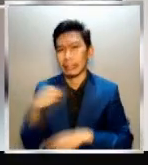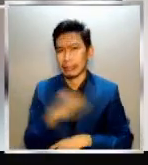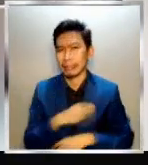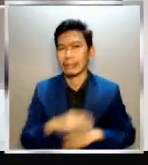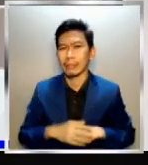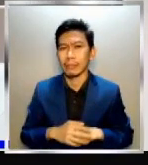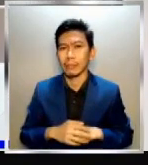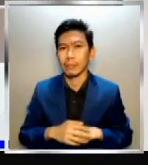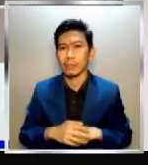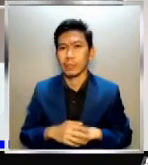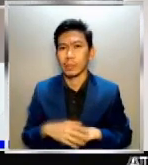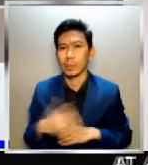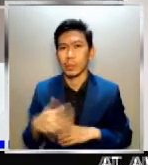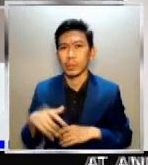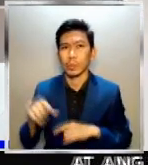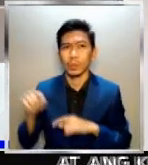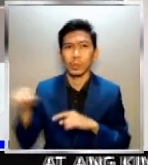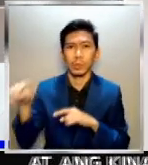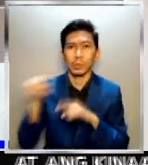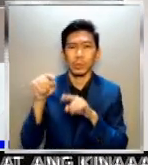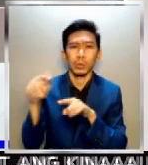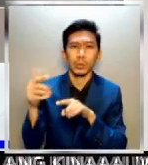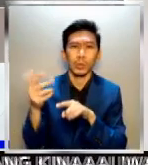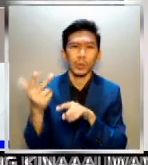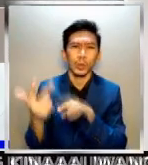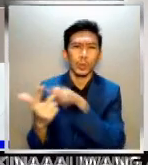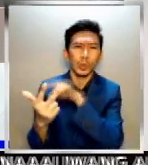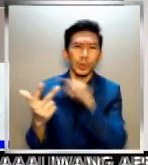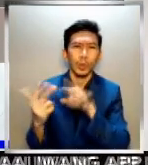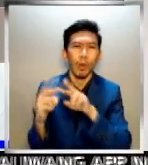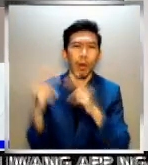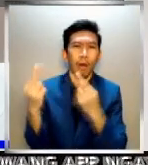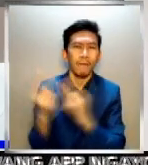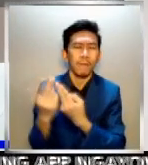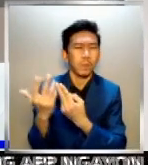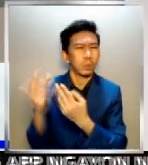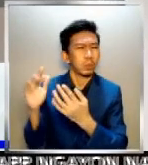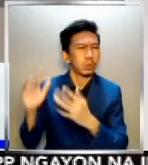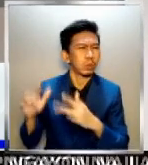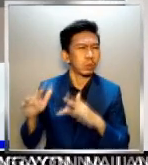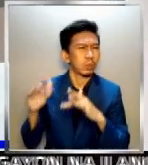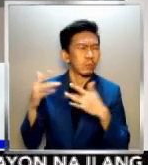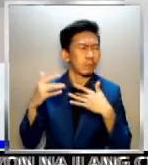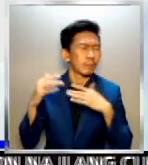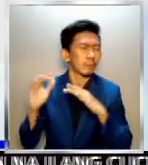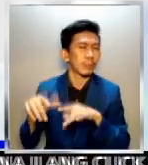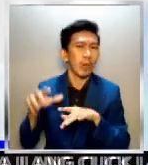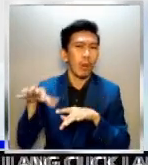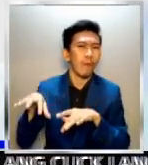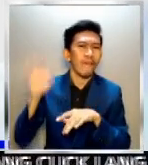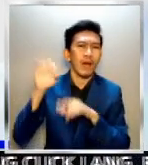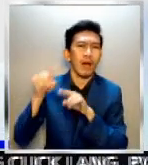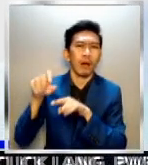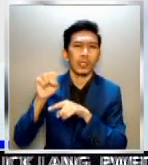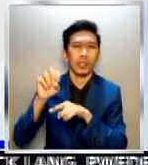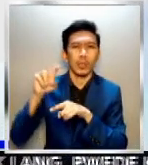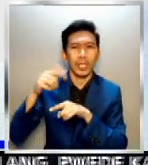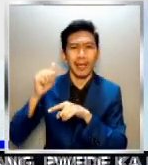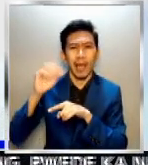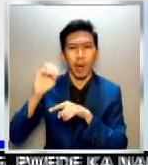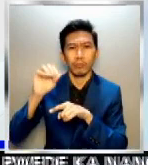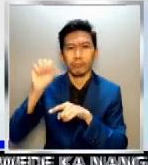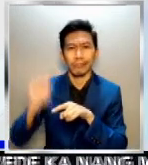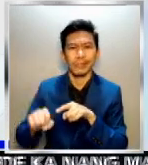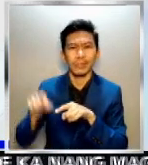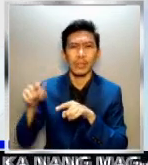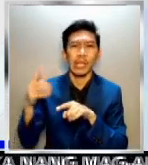Kalunos-lunos ang lagay ng 13 magkakamag-anak nang makita ng kanilang mahal sa buhay sa Liangas, Surigao del Sur. Ang isa sa kanila, ang